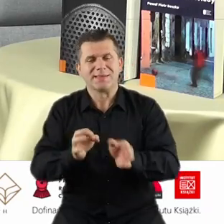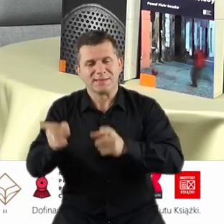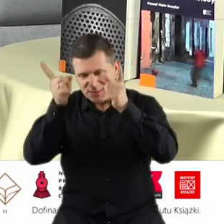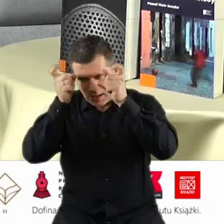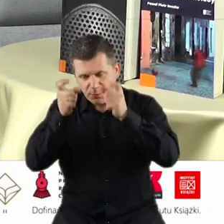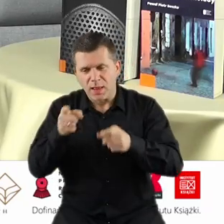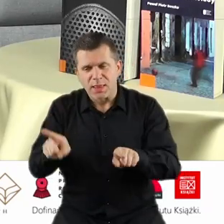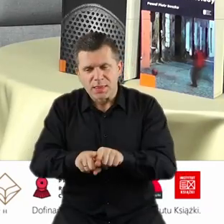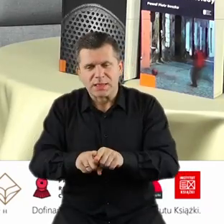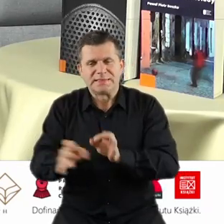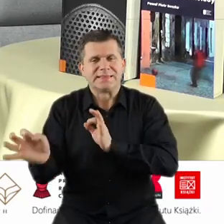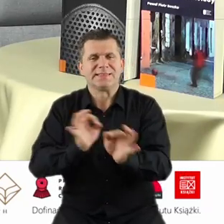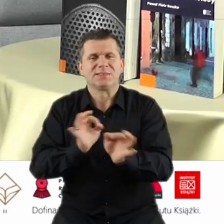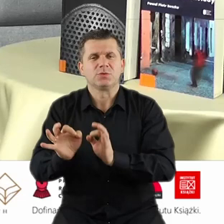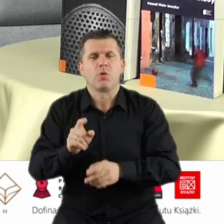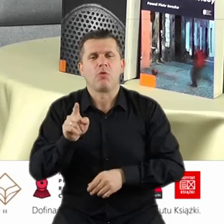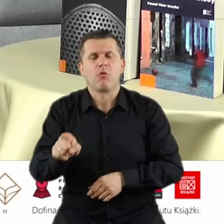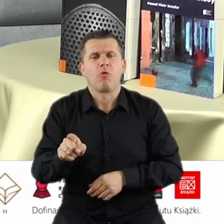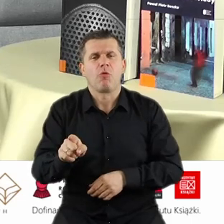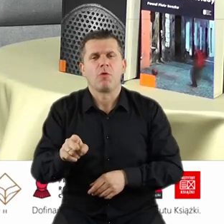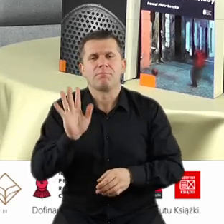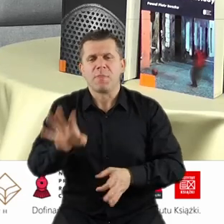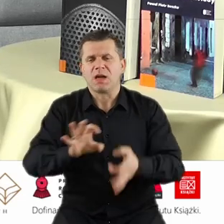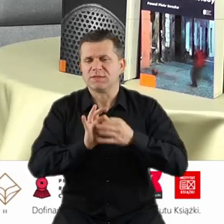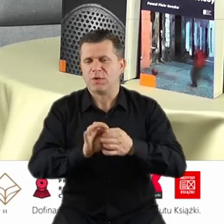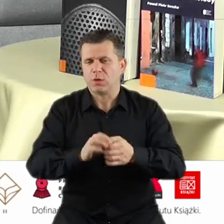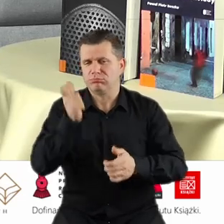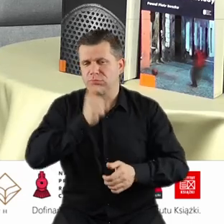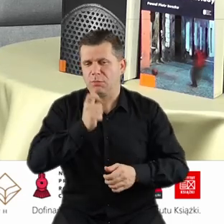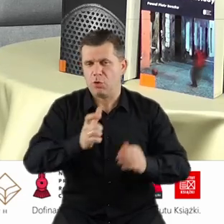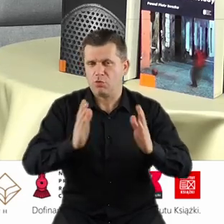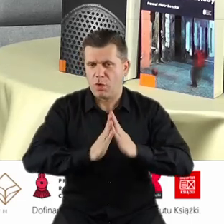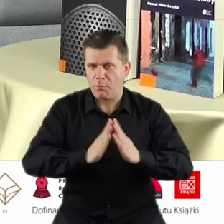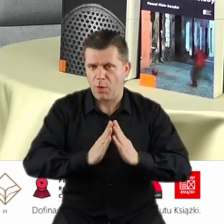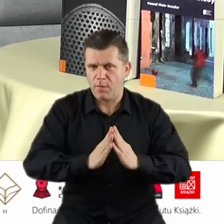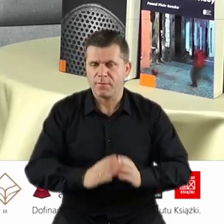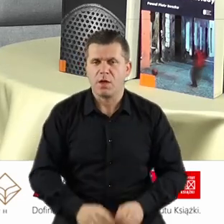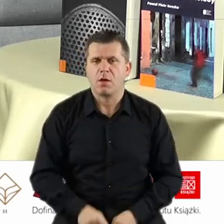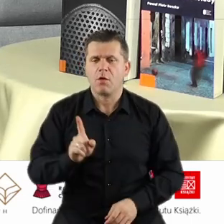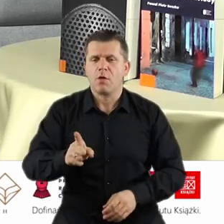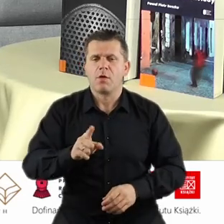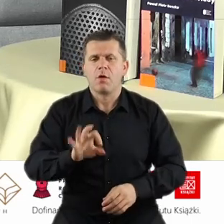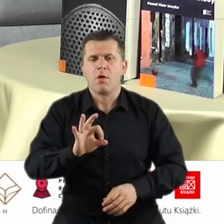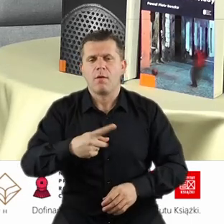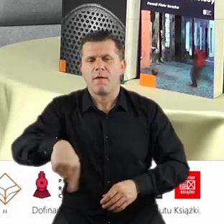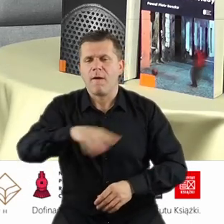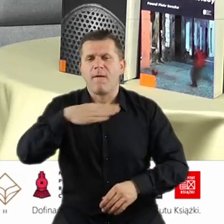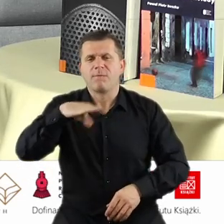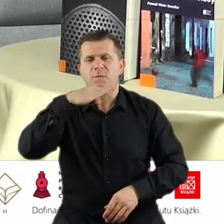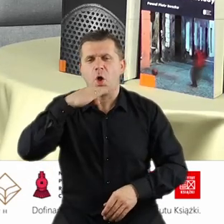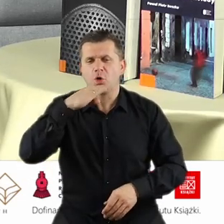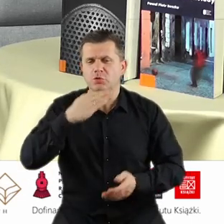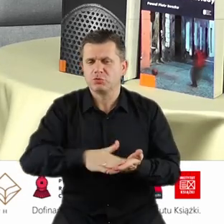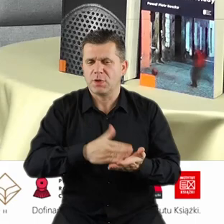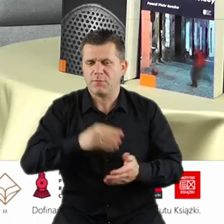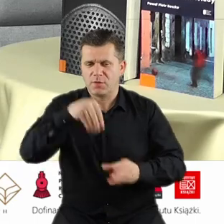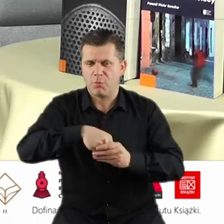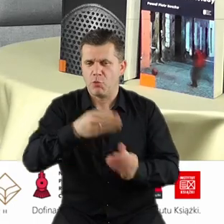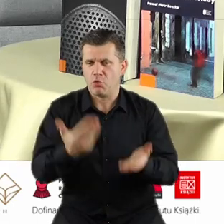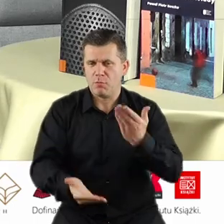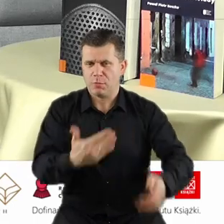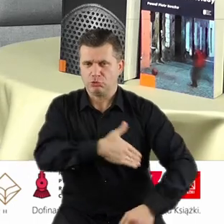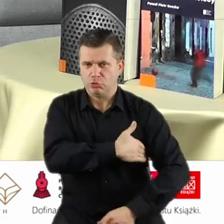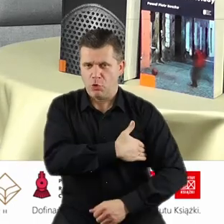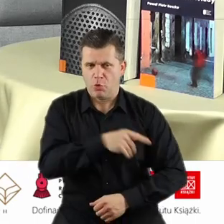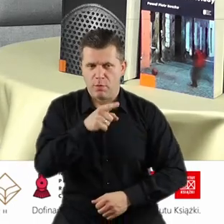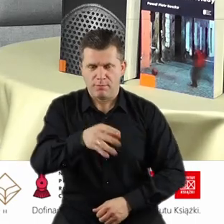Diabła, o której chciałem powiedzieć, to jest też taka historia, to jest historia też związana z przemocą domową. Ona opowiada o woźnej w jednej z lubelskich